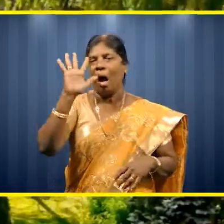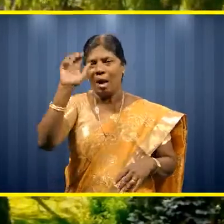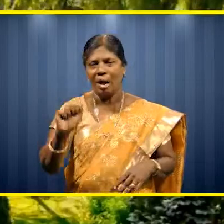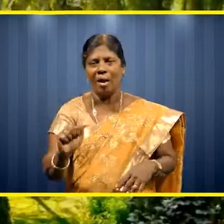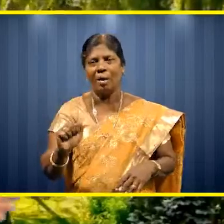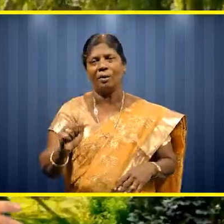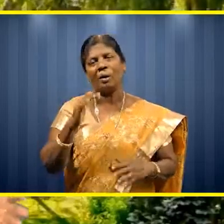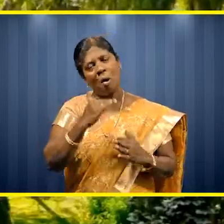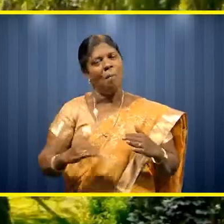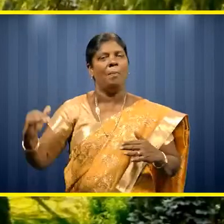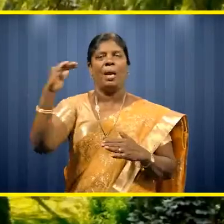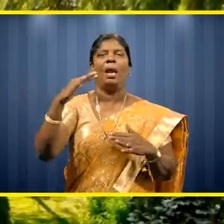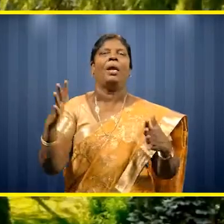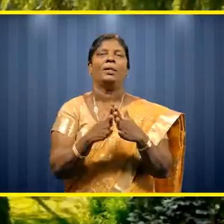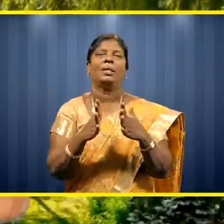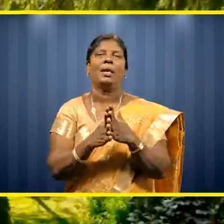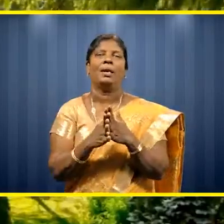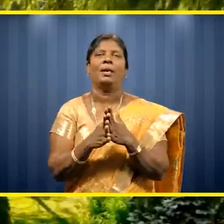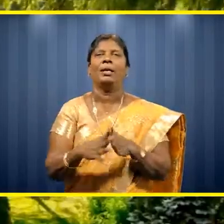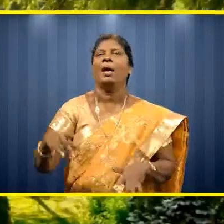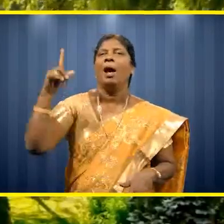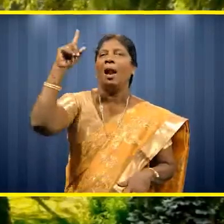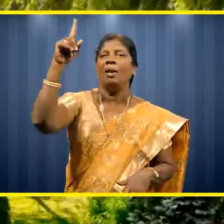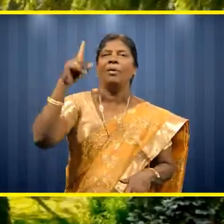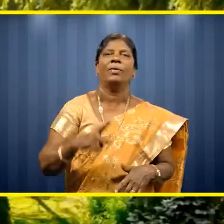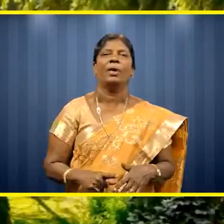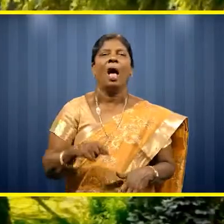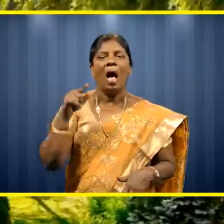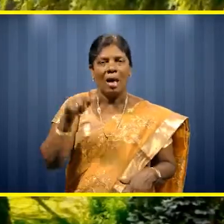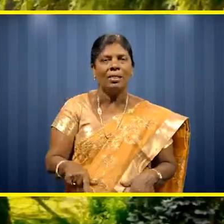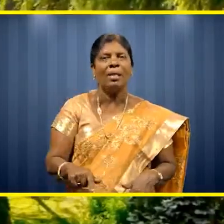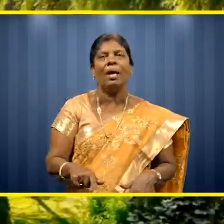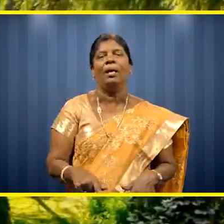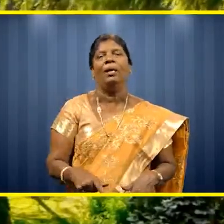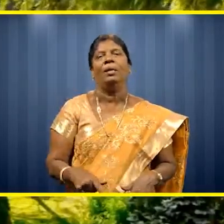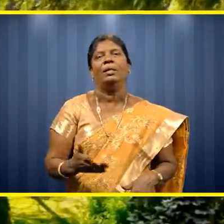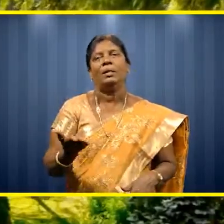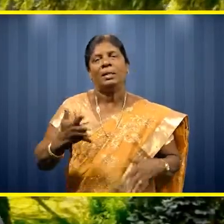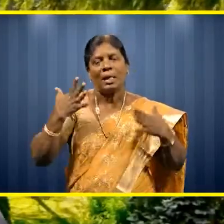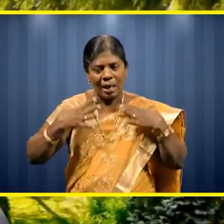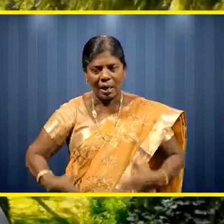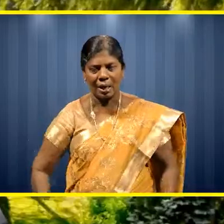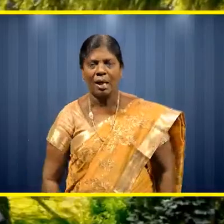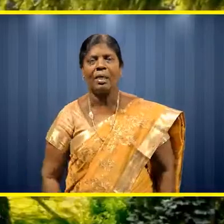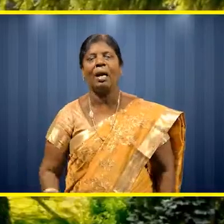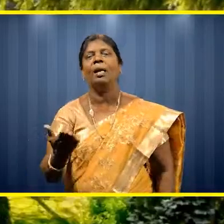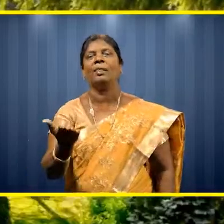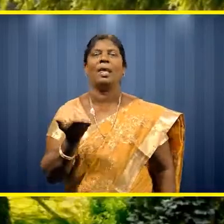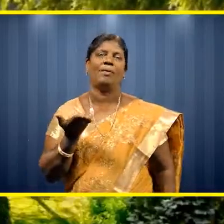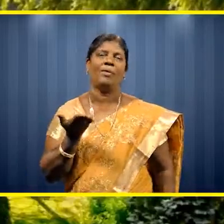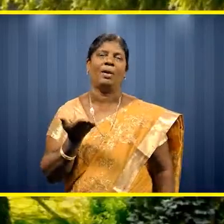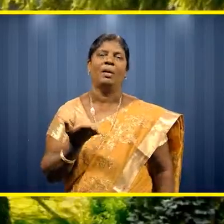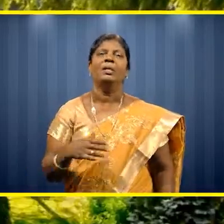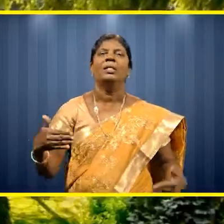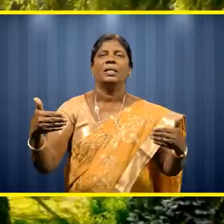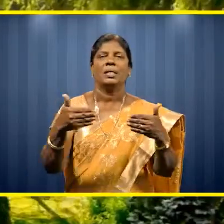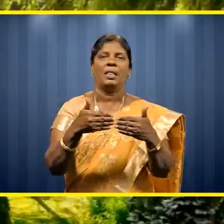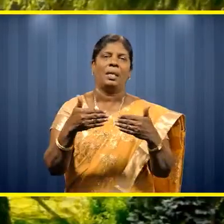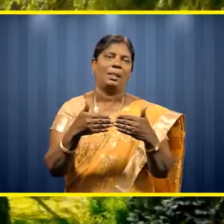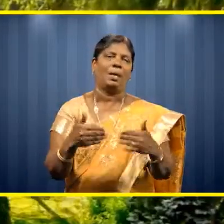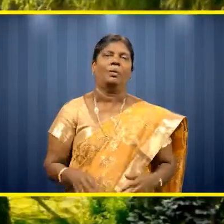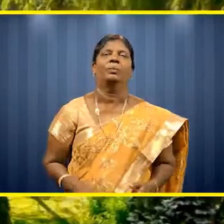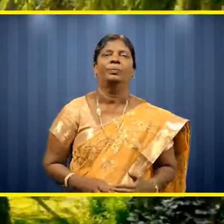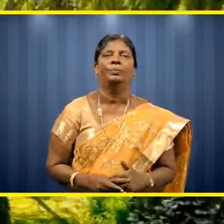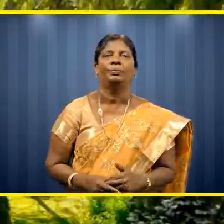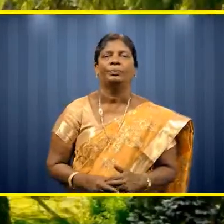அந்த 5000 பேருக்கு மேற்பட்ட மக்களுக்கு ஆண்டவர் அன்றைக்கு இருந்த சரீரத்தின் தேவைகளை